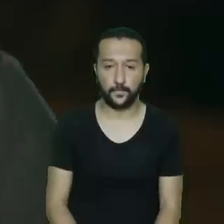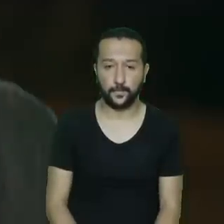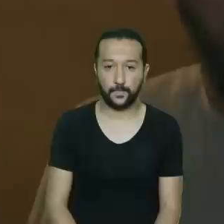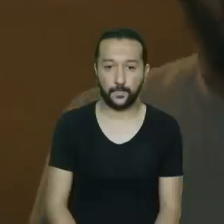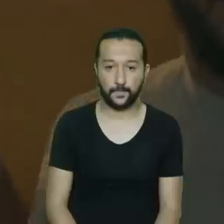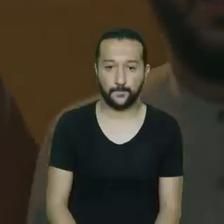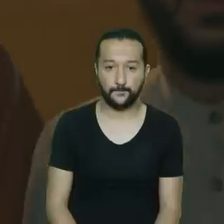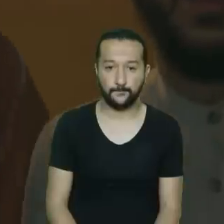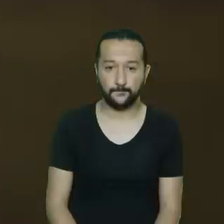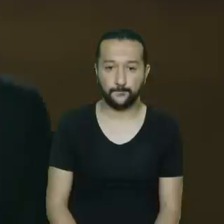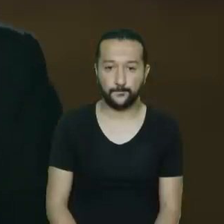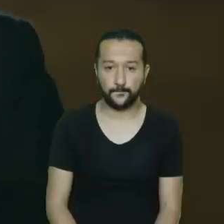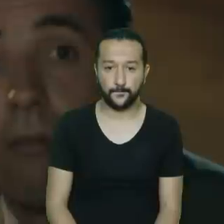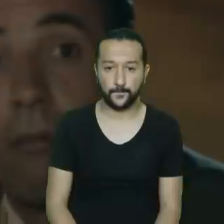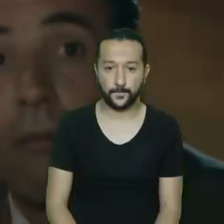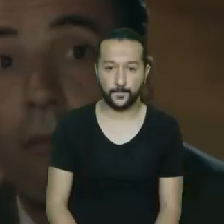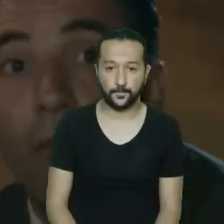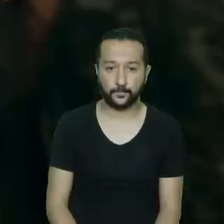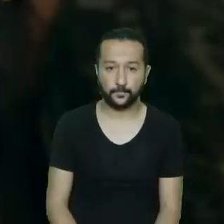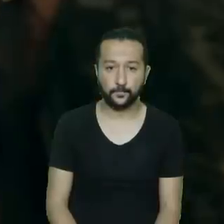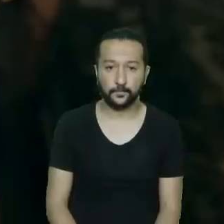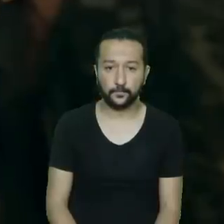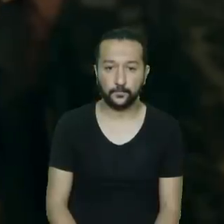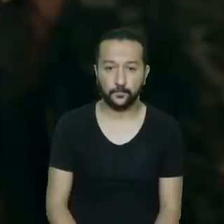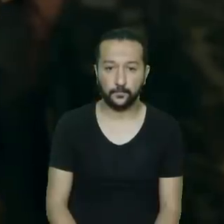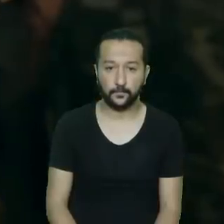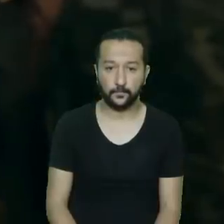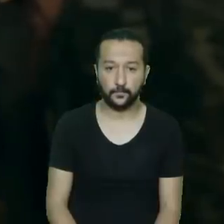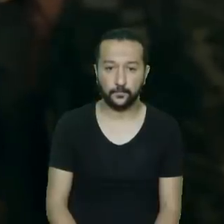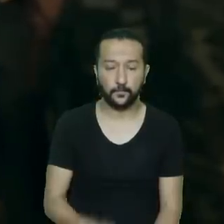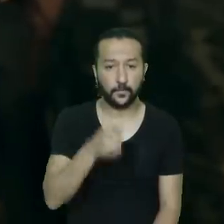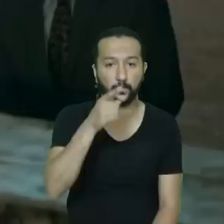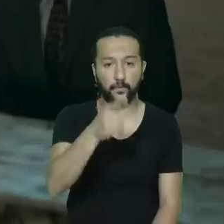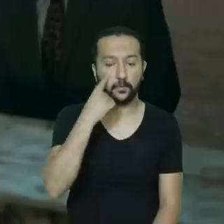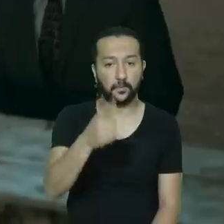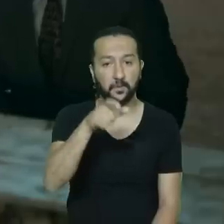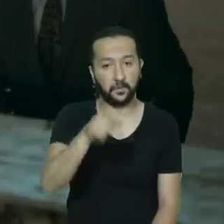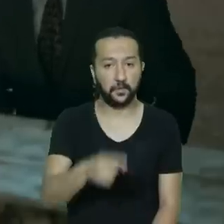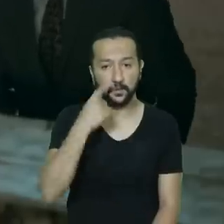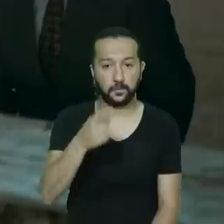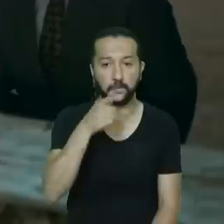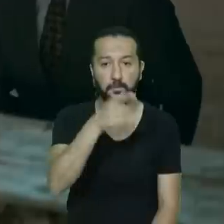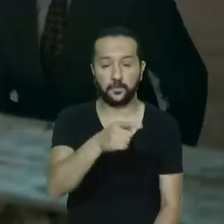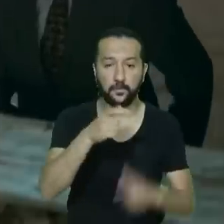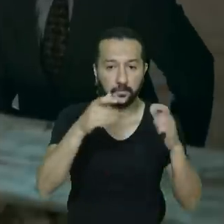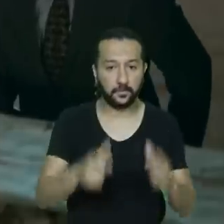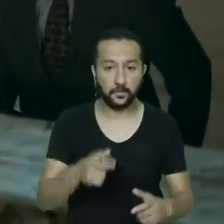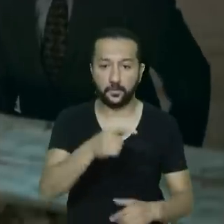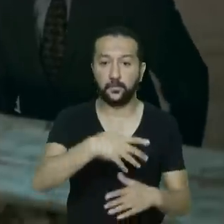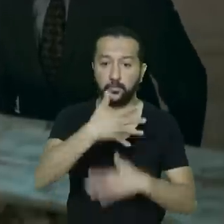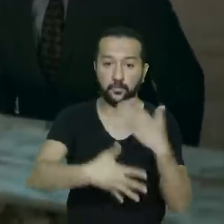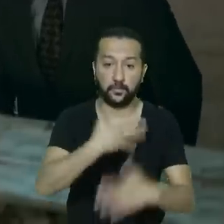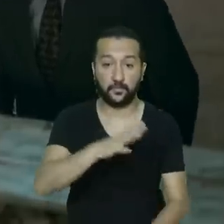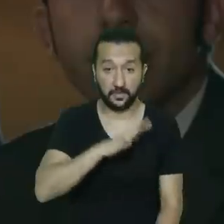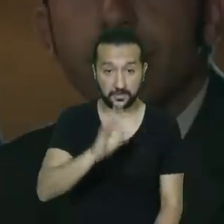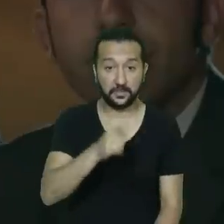İsmail'ler tek tek kalkıp kafalarını uzattılar. Kalabalığın ardından Hüseyin'in evini gözetliyorlar. Ulan ne halderif bak be. Bu daha ortada birbirini kaç çekti